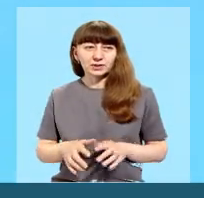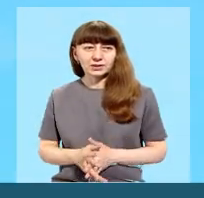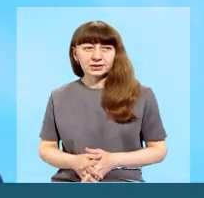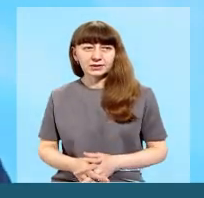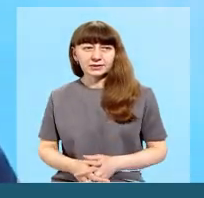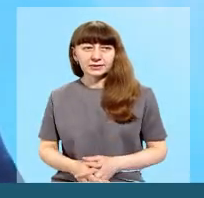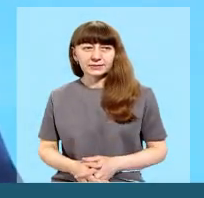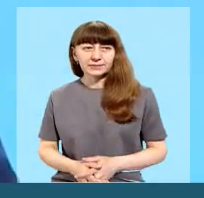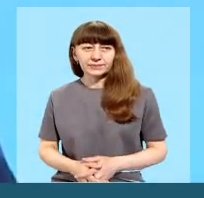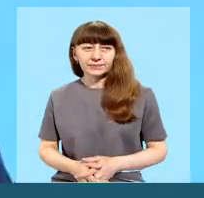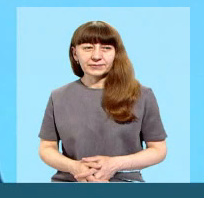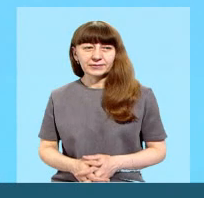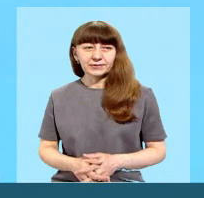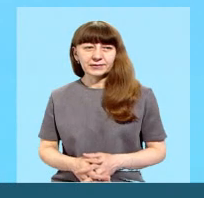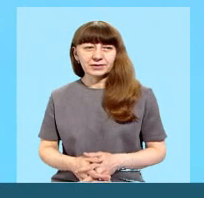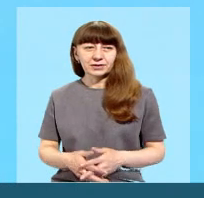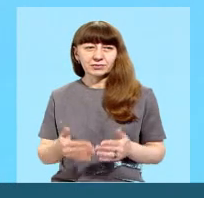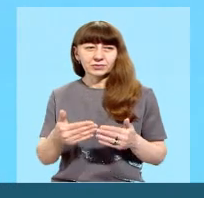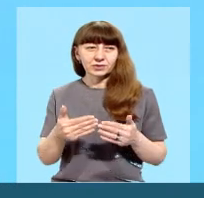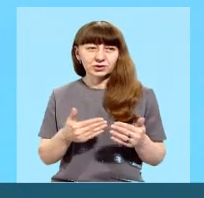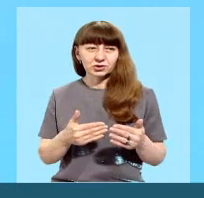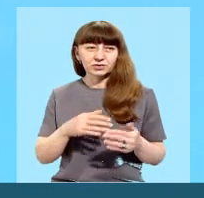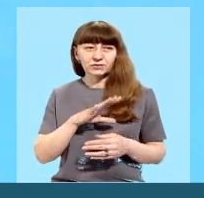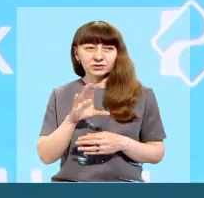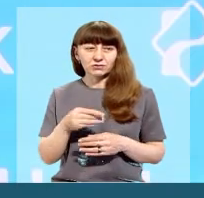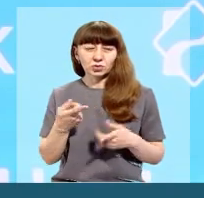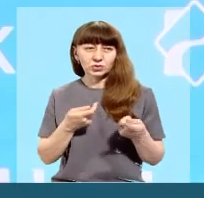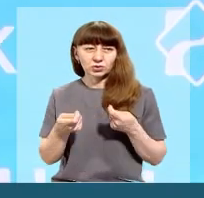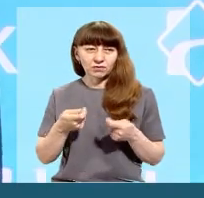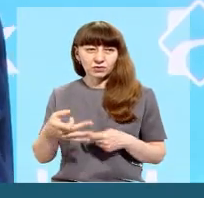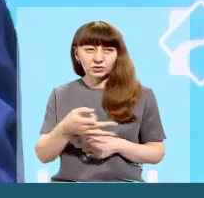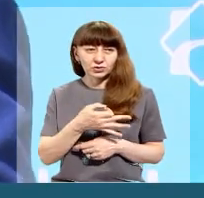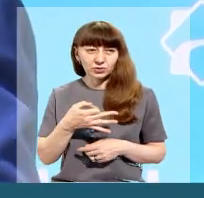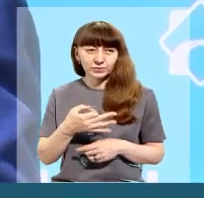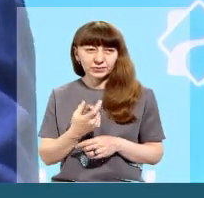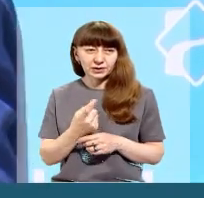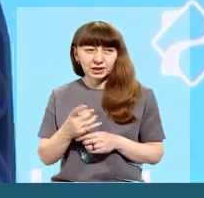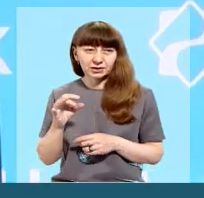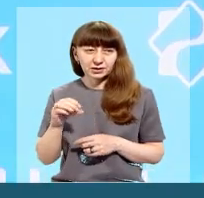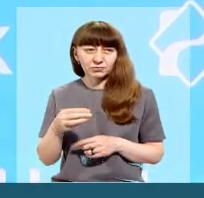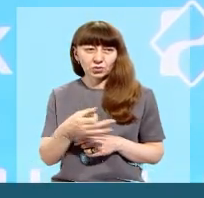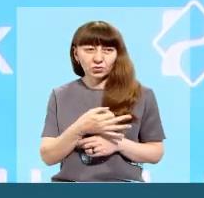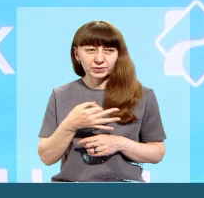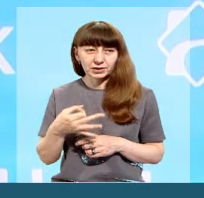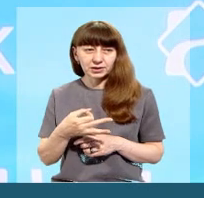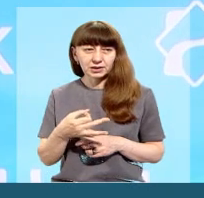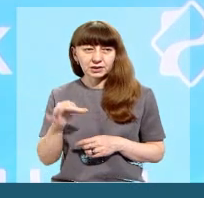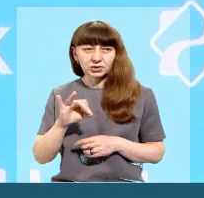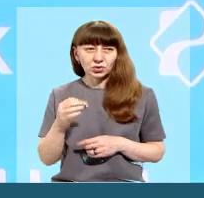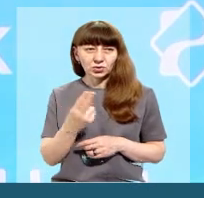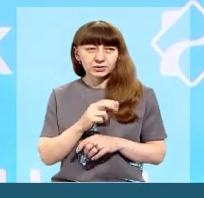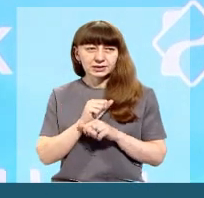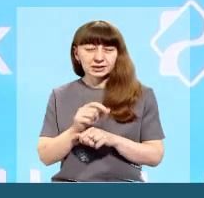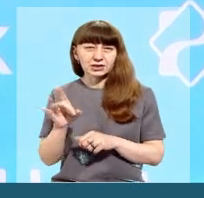именно прежде всего... Считаю, что руководство области, это и аким области, это